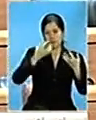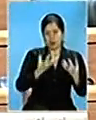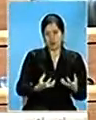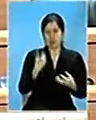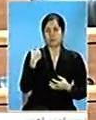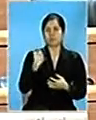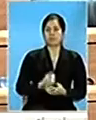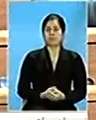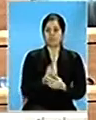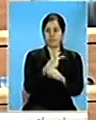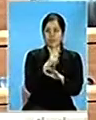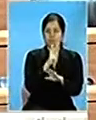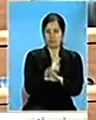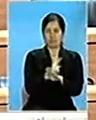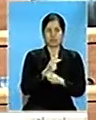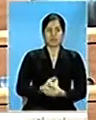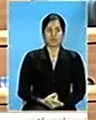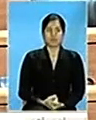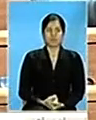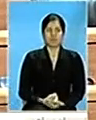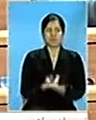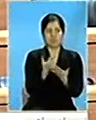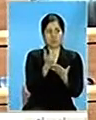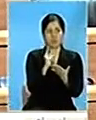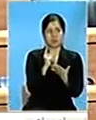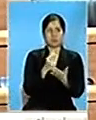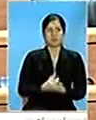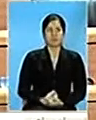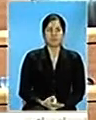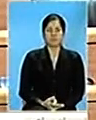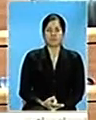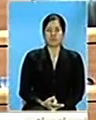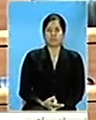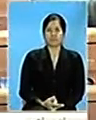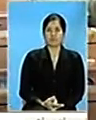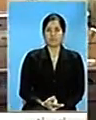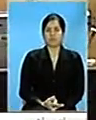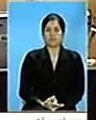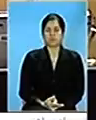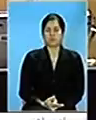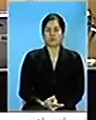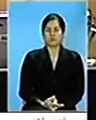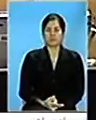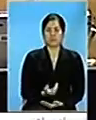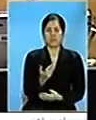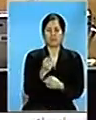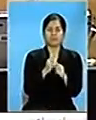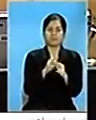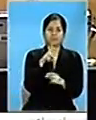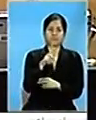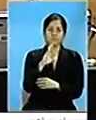ท่านประธานครับไม่ว่าเรื่องที ่ท่านวัชระครับ ท่านพิเชษฐ์ประท้วงครับเชิญ